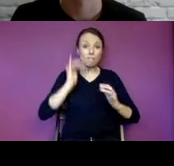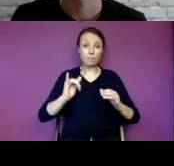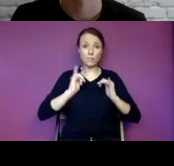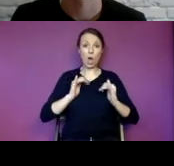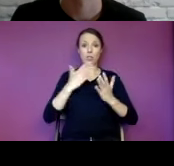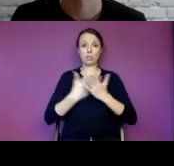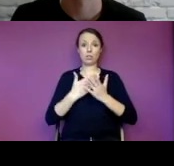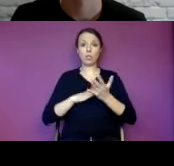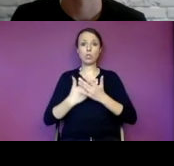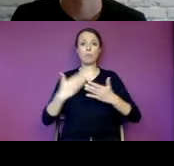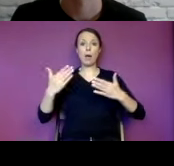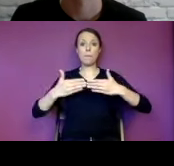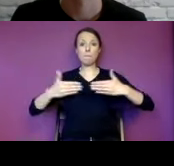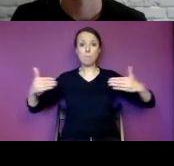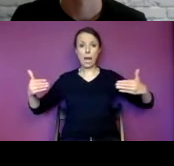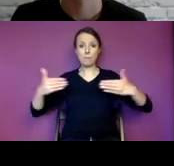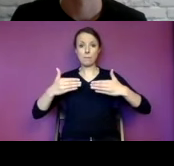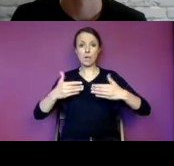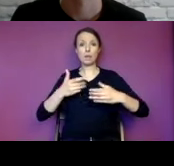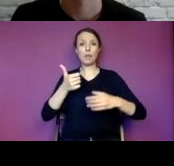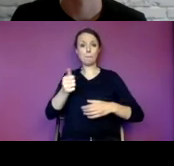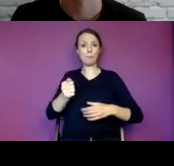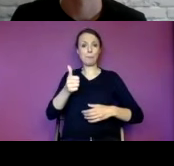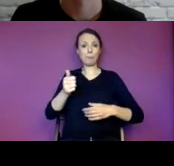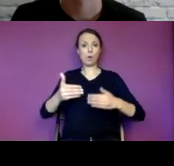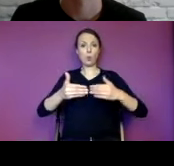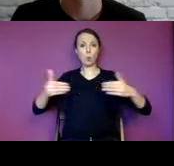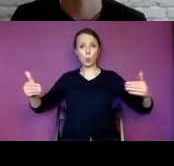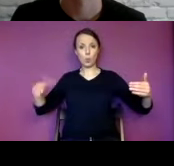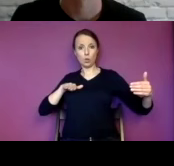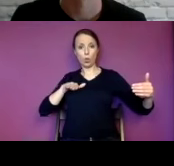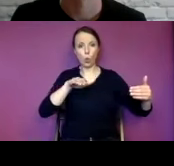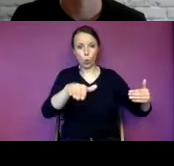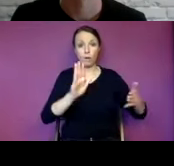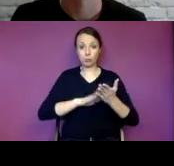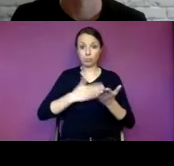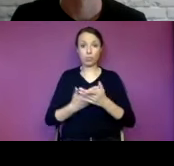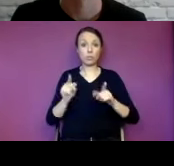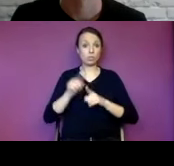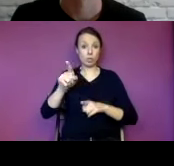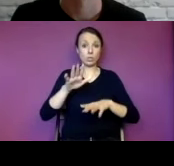zaczynają same traktować swoje rodzinne czasami wsie jako przedmieścia też